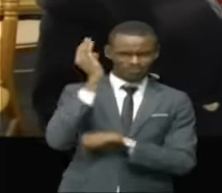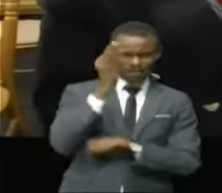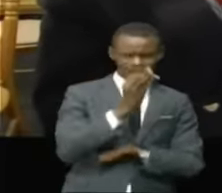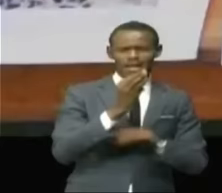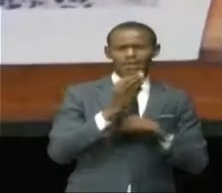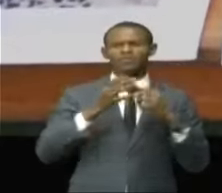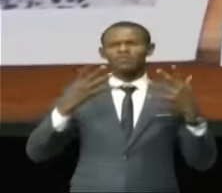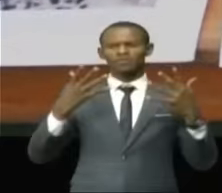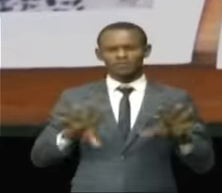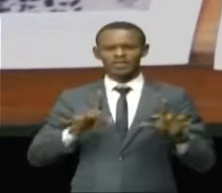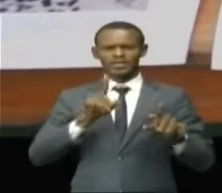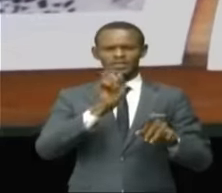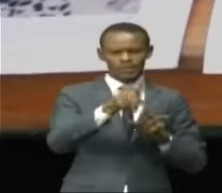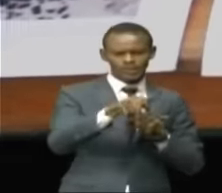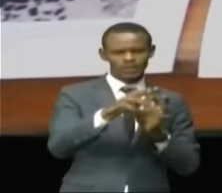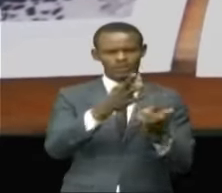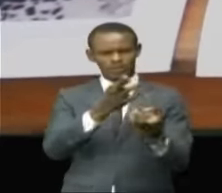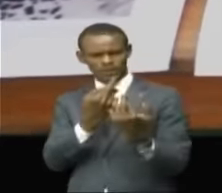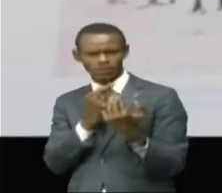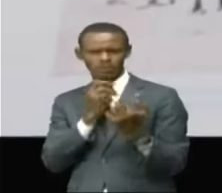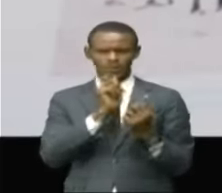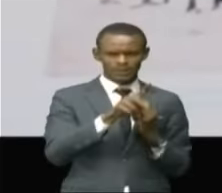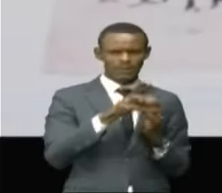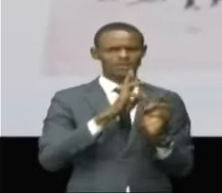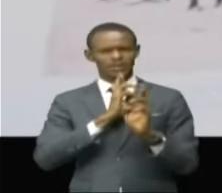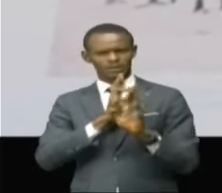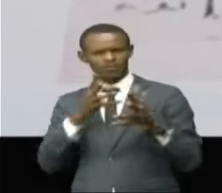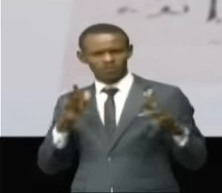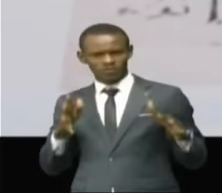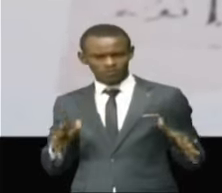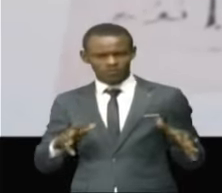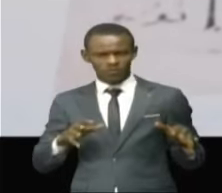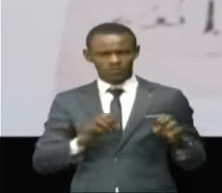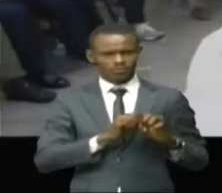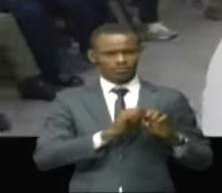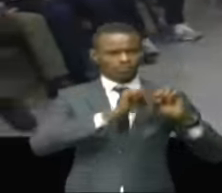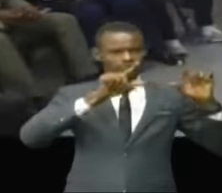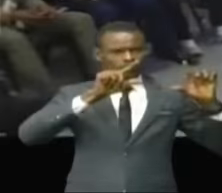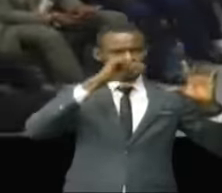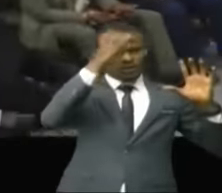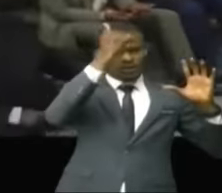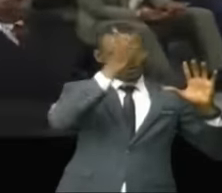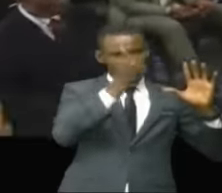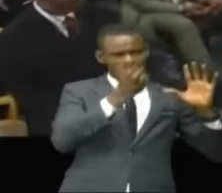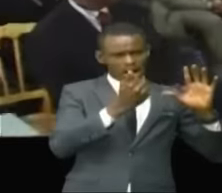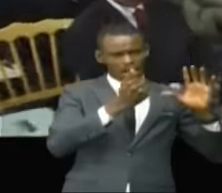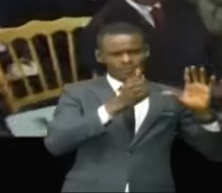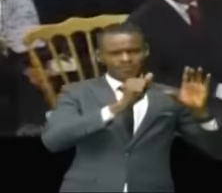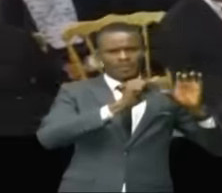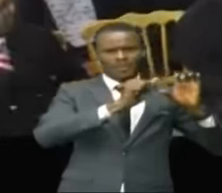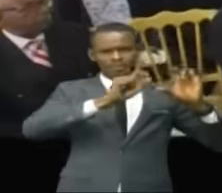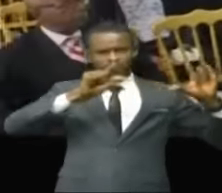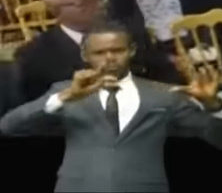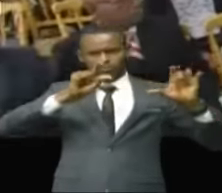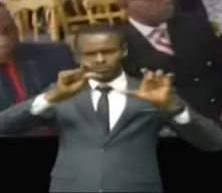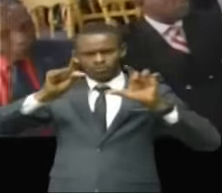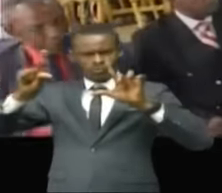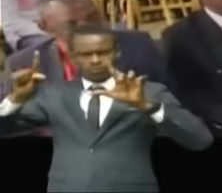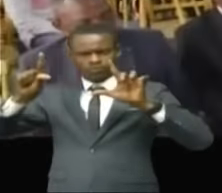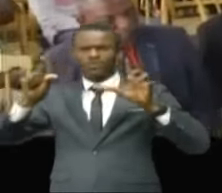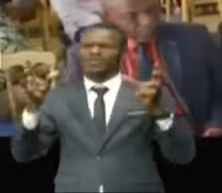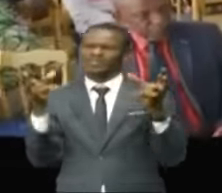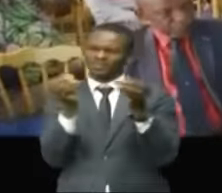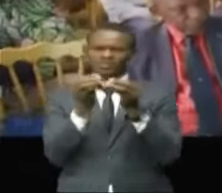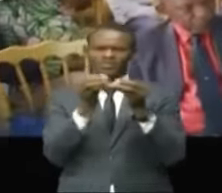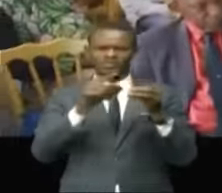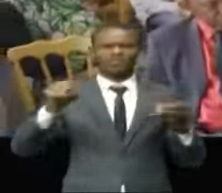Enfin, l'exposition des œuvres d'art des Mukalo a couronné cette rencontre dans une ambiance conviviale et fraternelle à la